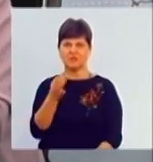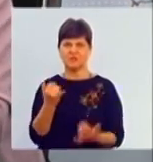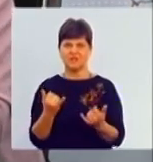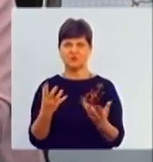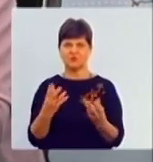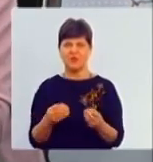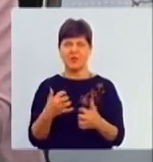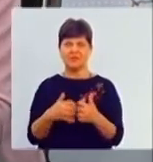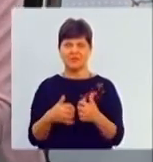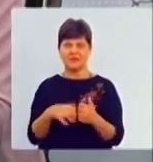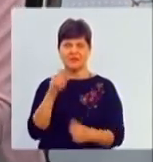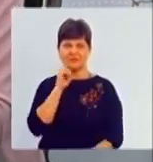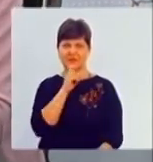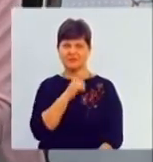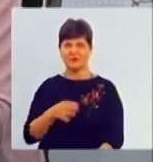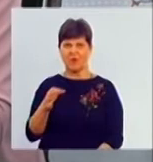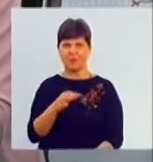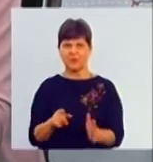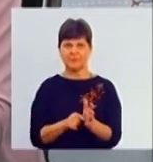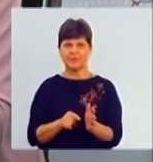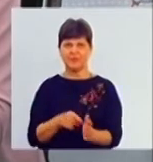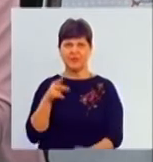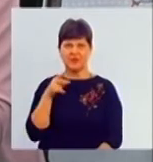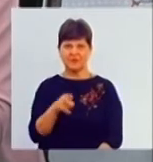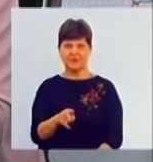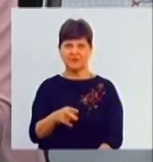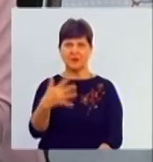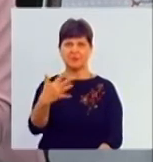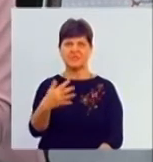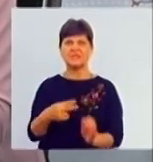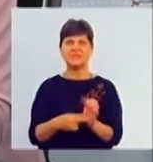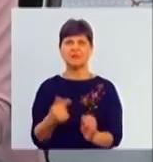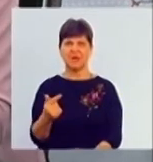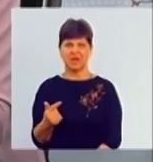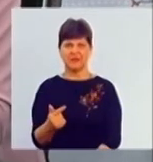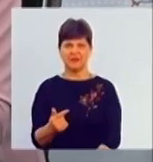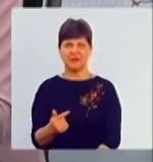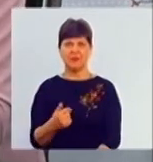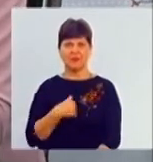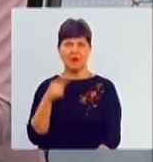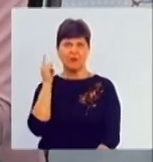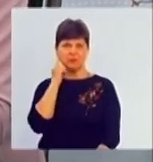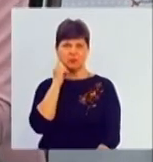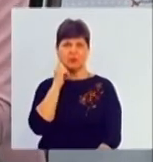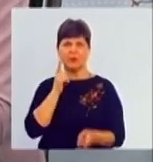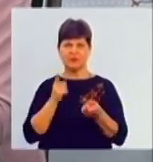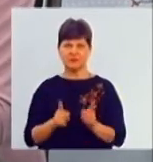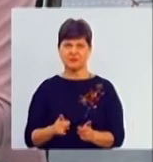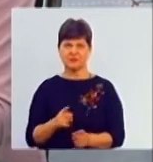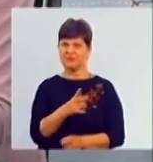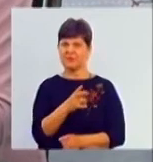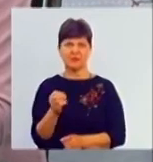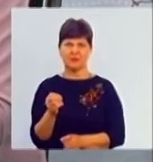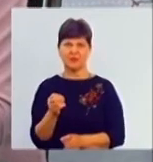пенсія в Вінницькій області складає 2057 гривень. І я думаю, що це дійсно не той розмір, за